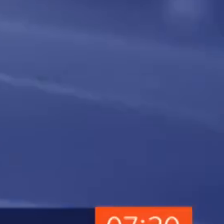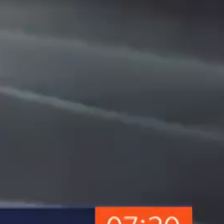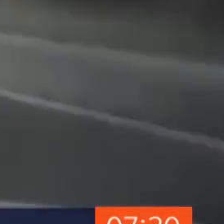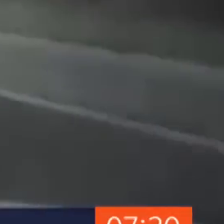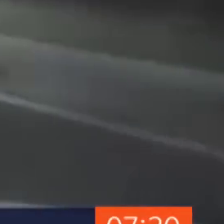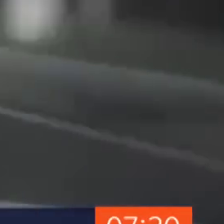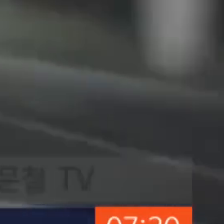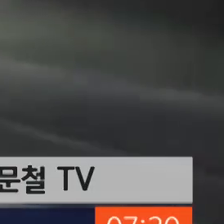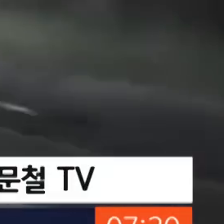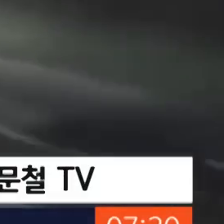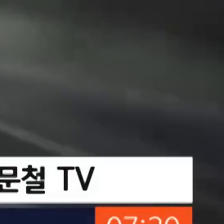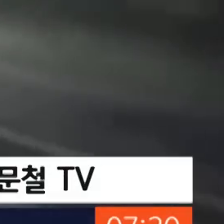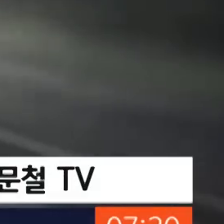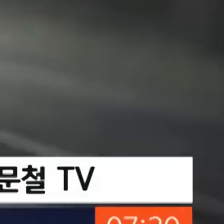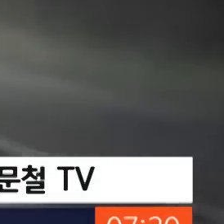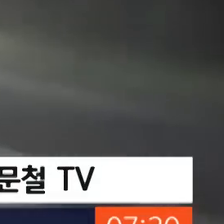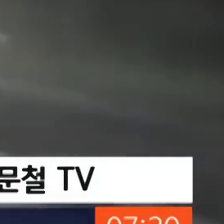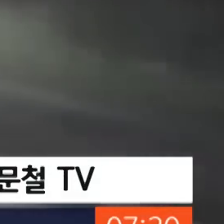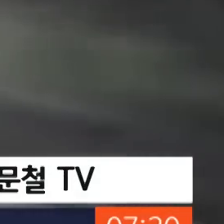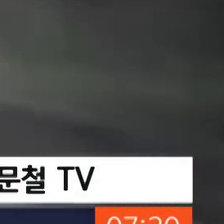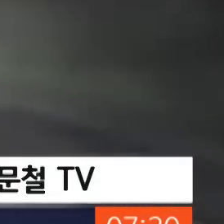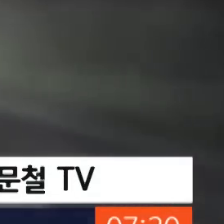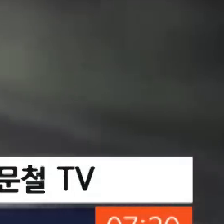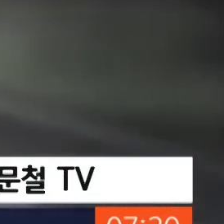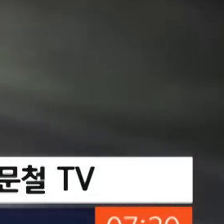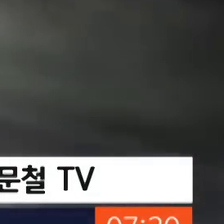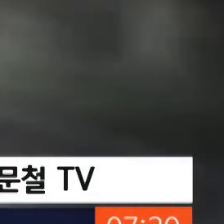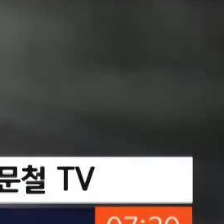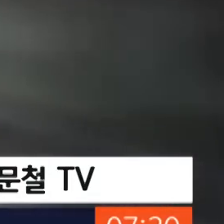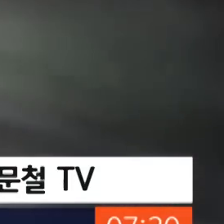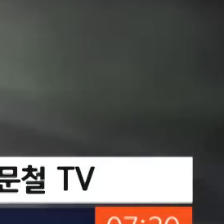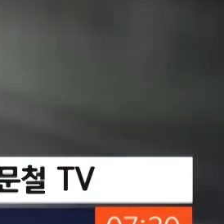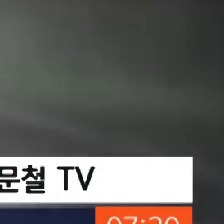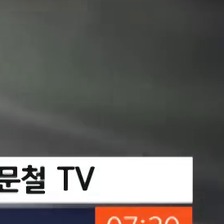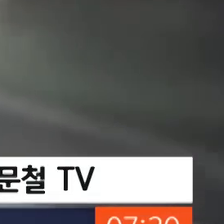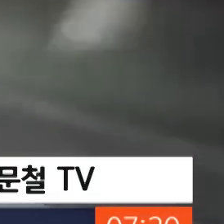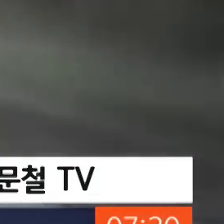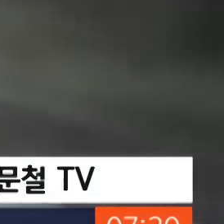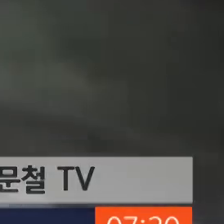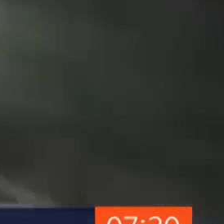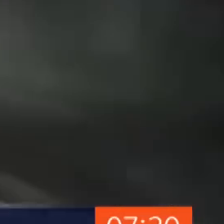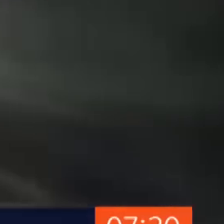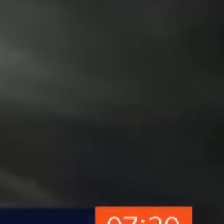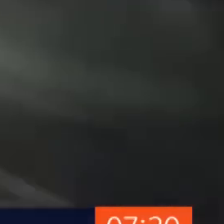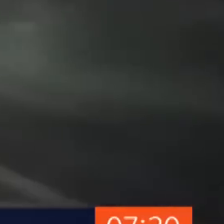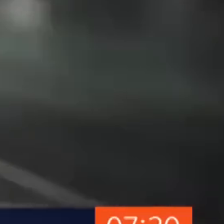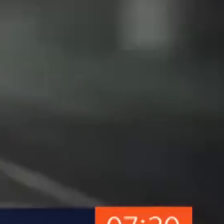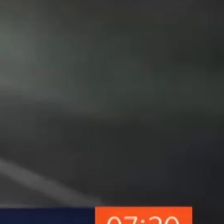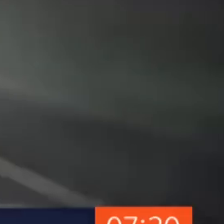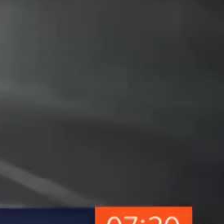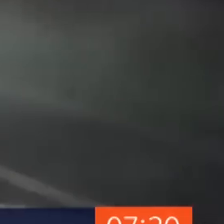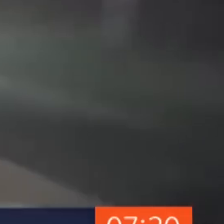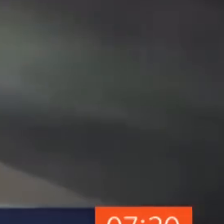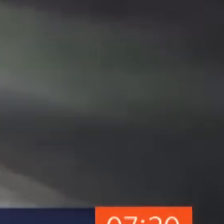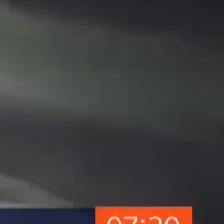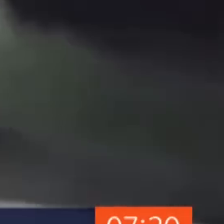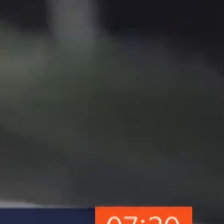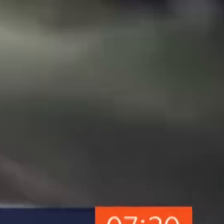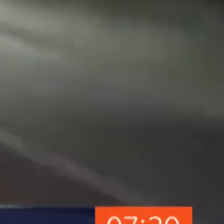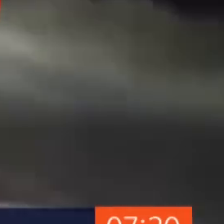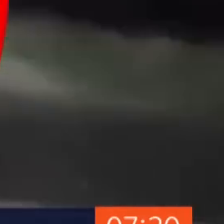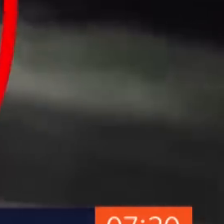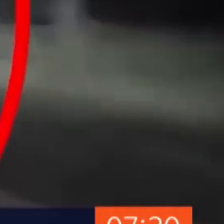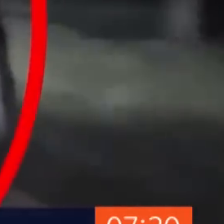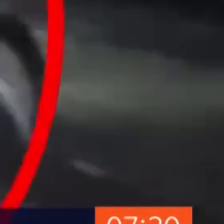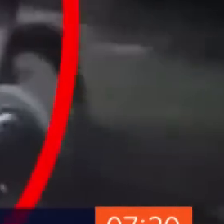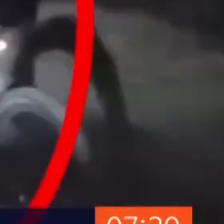우회전을 하기 위해서 오른쪽 끝 차선을 주행하고 있는 승용차 앞으로 자전거가 끼어들더니 경적 소리가 나자마자